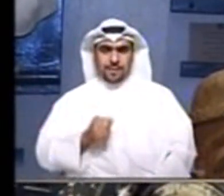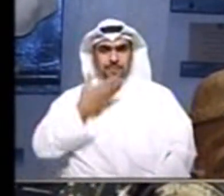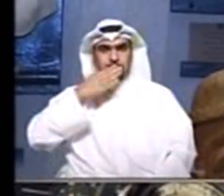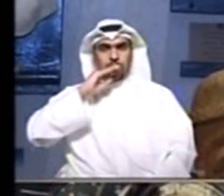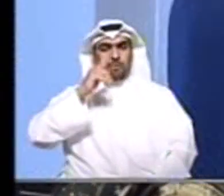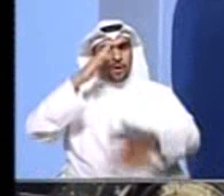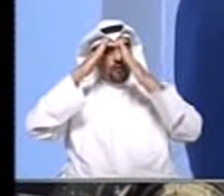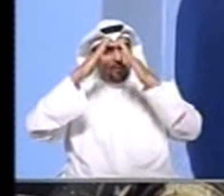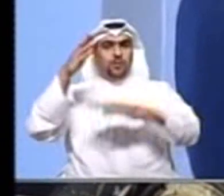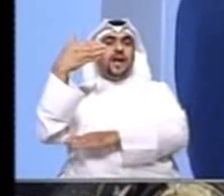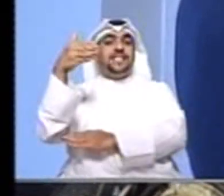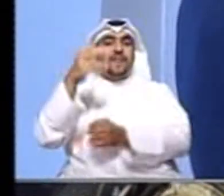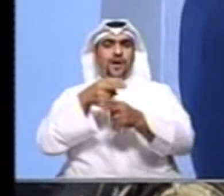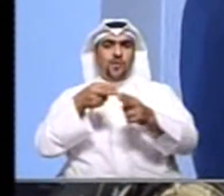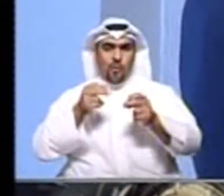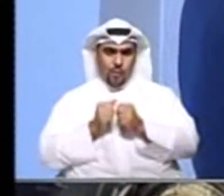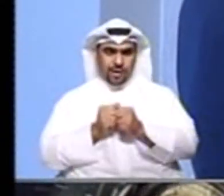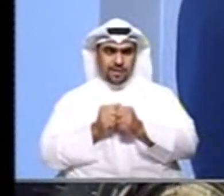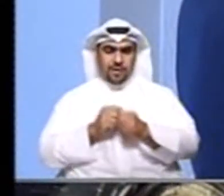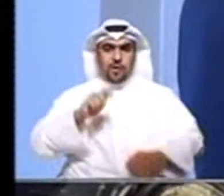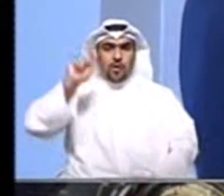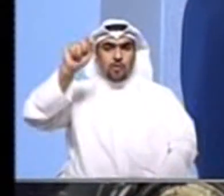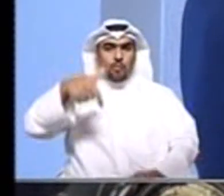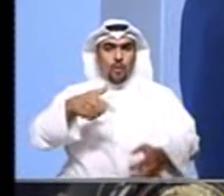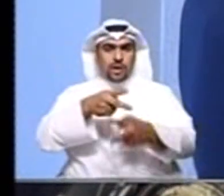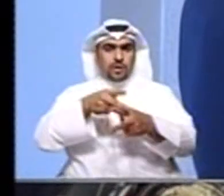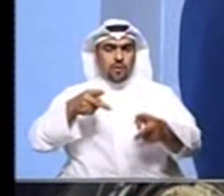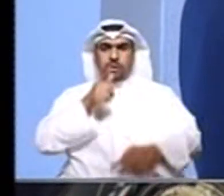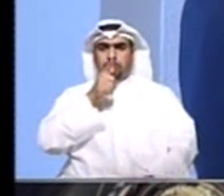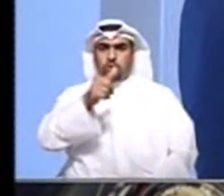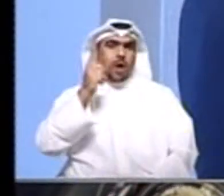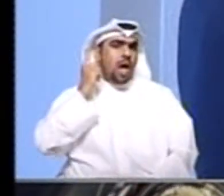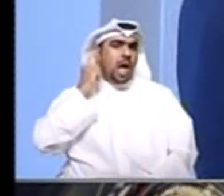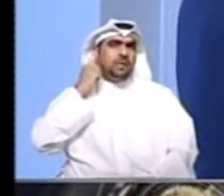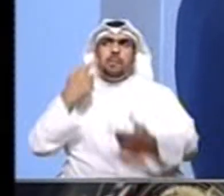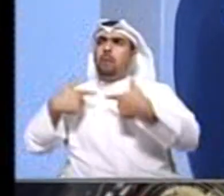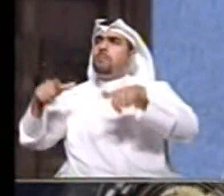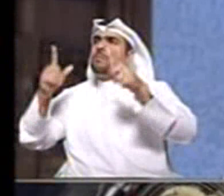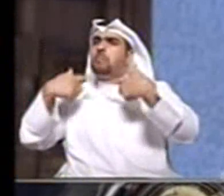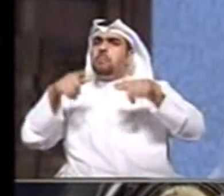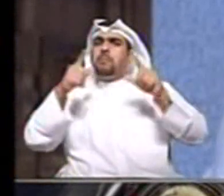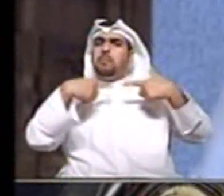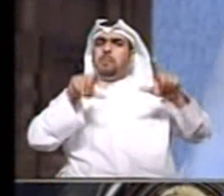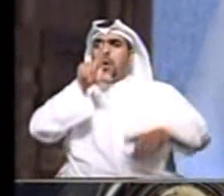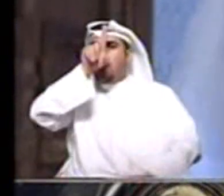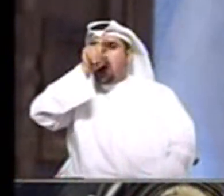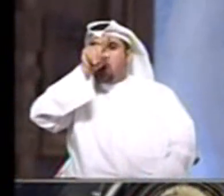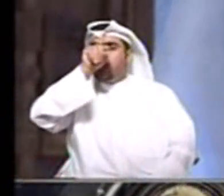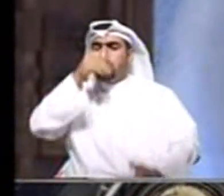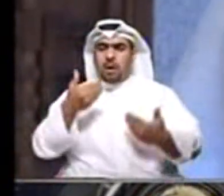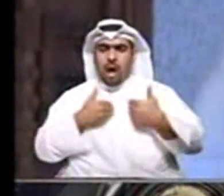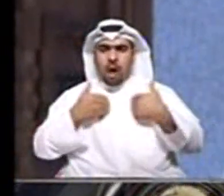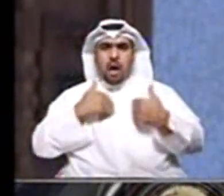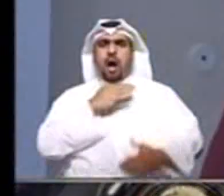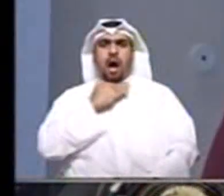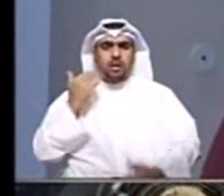والله يعطيكم العافية. المواطنون أكدوا أيضا اللاصحة لكل الأخبار التي تتحدث عن مخاطر تعرضوا